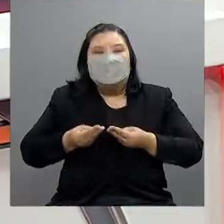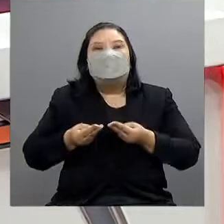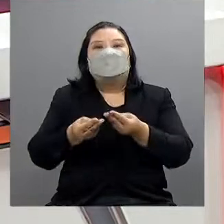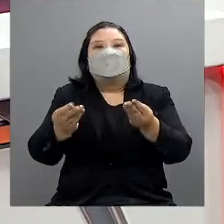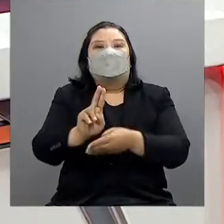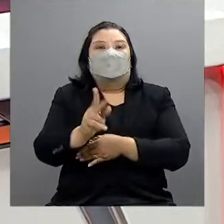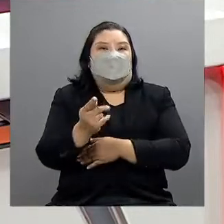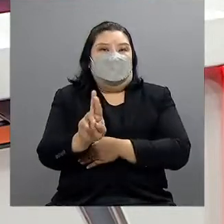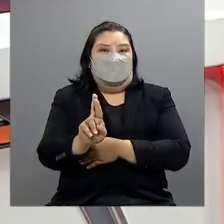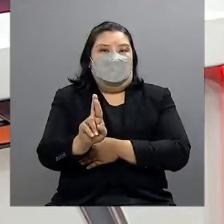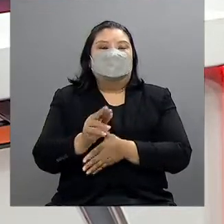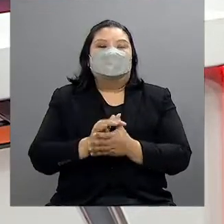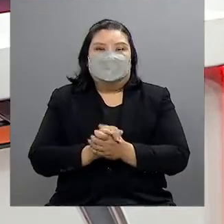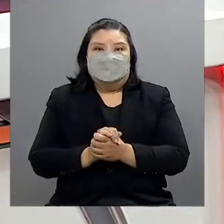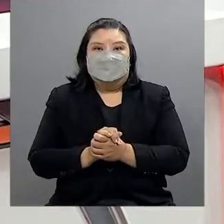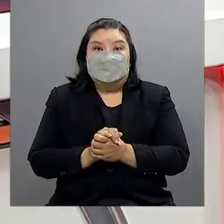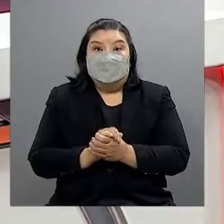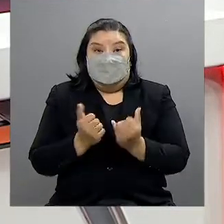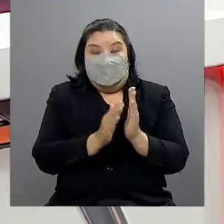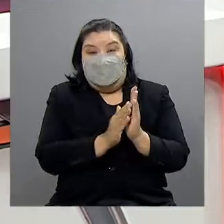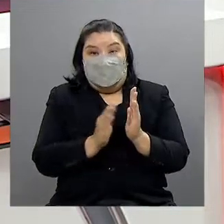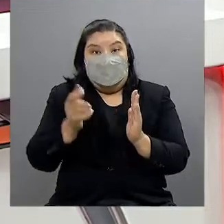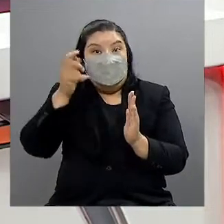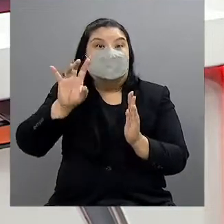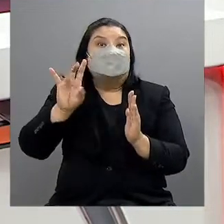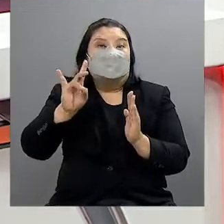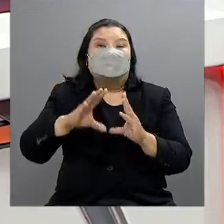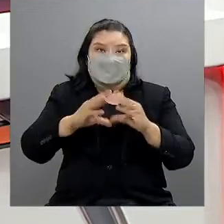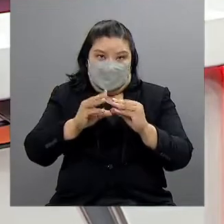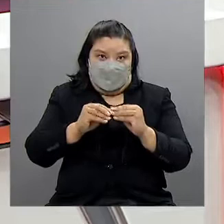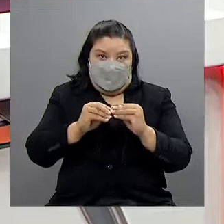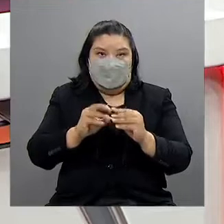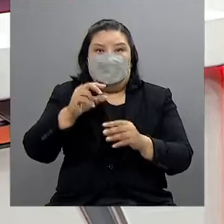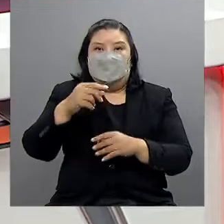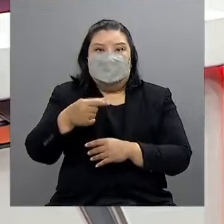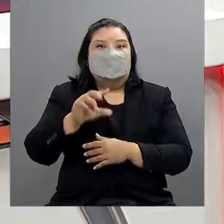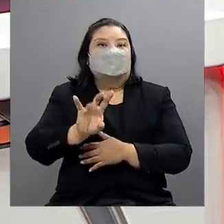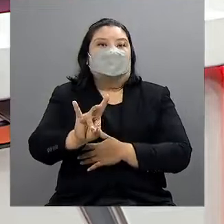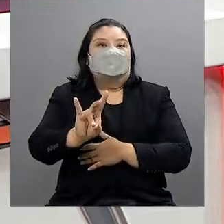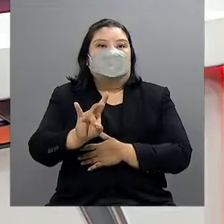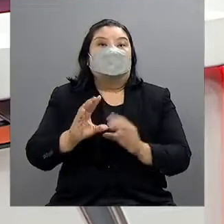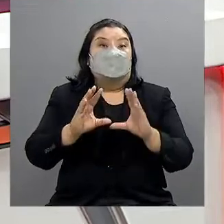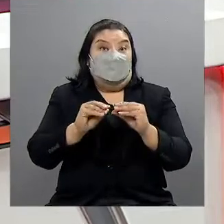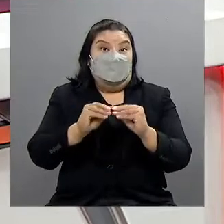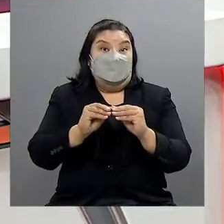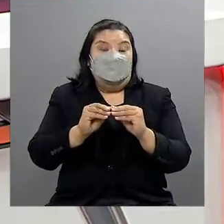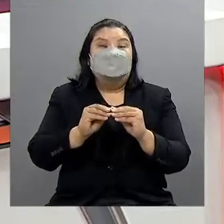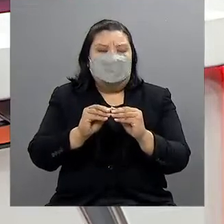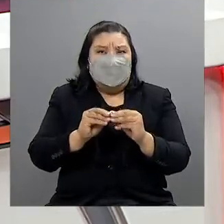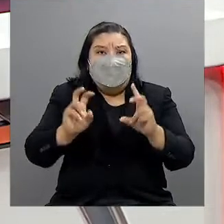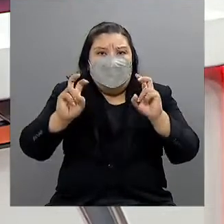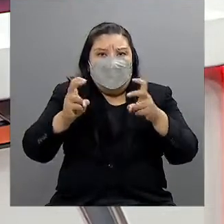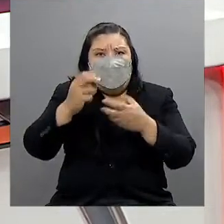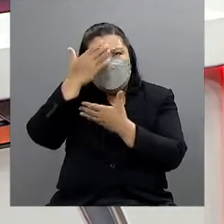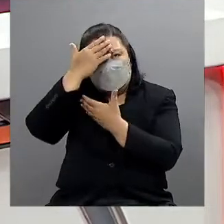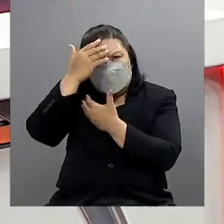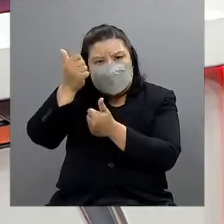ผู้ชมสัดานกจะมีการปราชมของกลมประเทศอ BP7 แว่ะ G7 เจนอนประเดนหัๆที่รอนแรงอคงหี่ ไม่พ้นเรื่อง